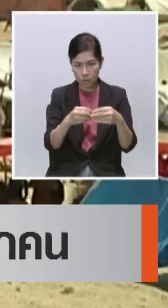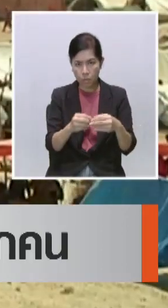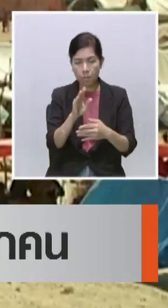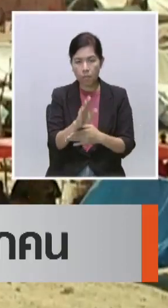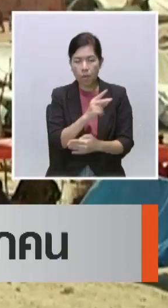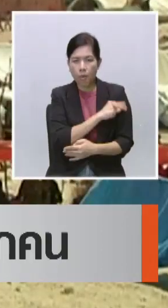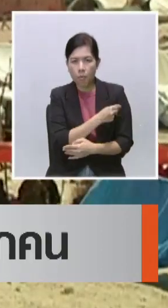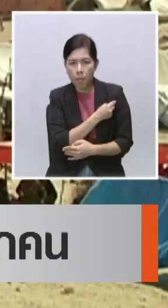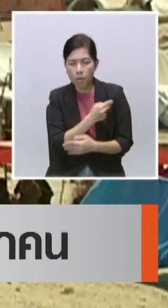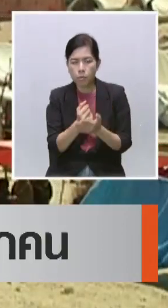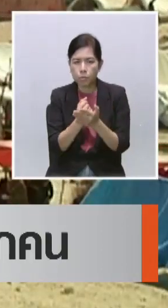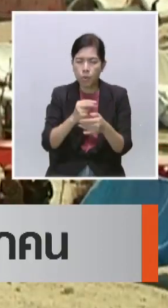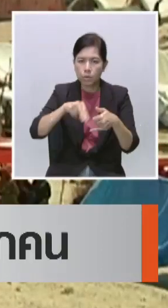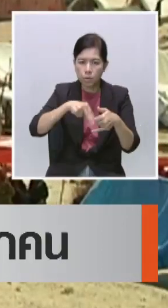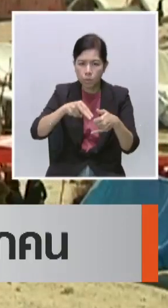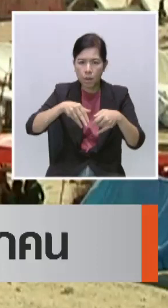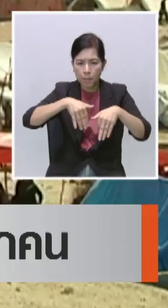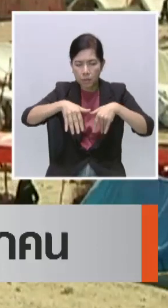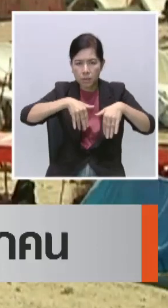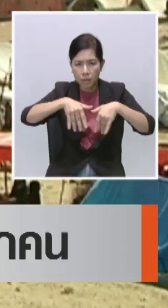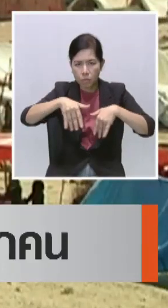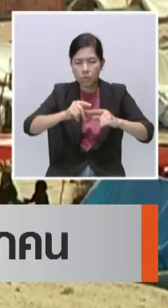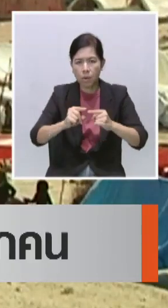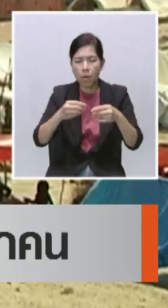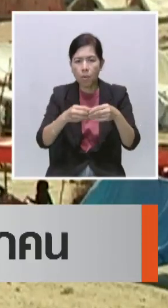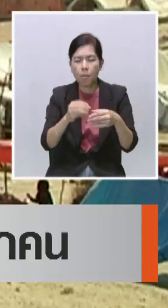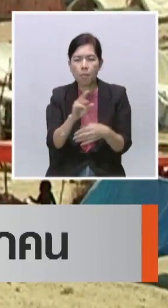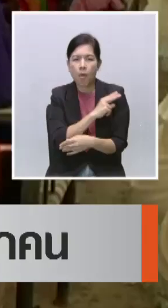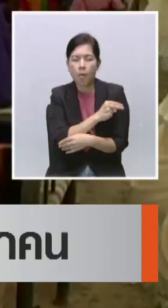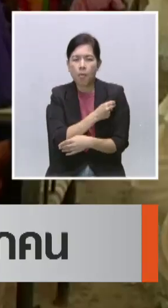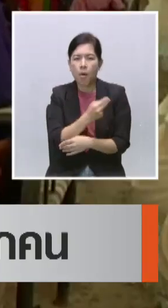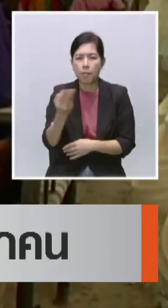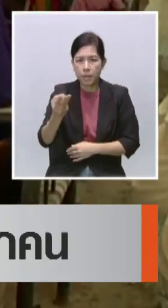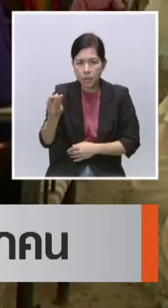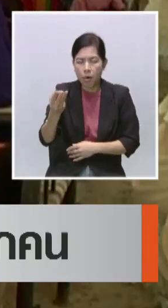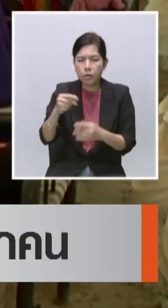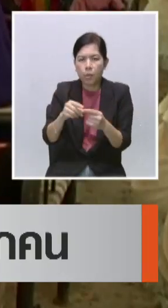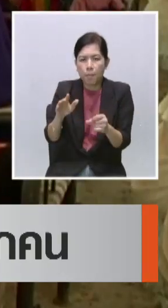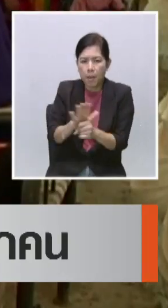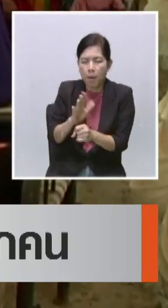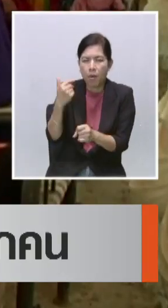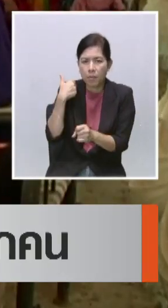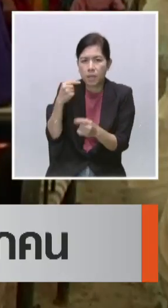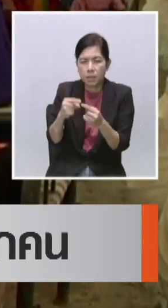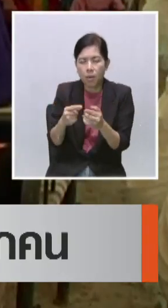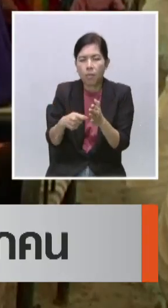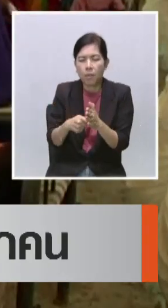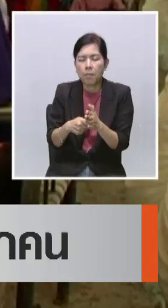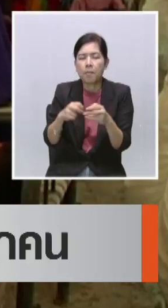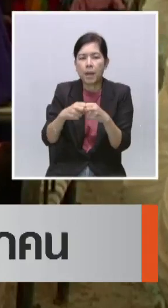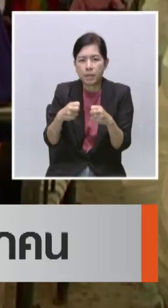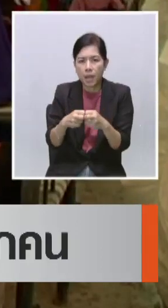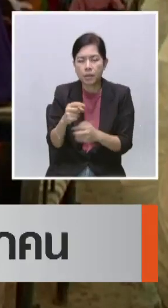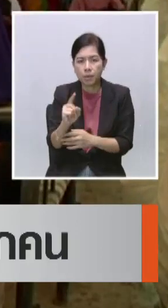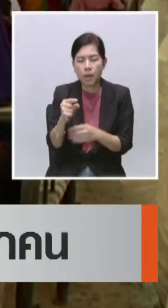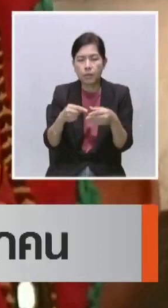การแพทย์รักษาคนอย่างเต็มกำลังแล้วแต่ด้วยจำนวนแพทย์จำกัดจึงไม่สามารถรักษาทุกคนได้สิ่งที่เกิดขึ้นคืออะไรสิ่งที่เกิดขึ้นต่